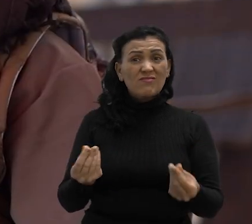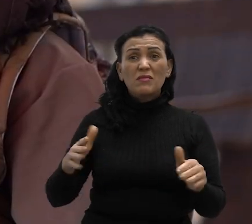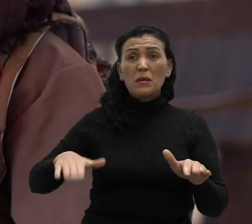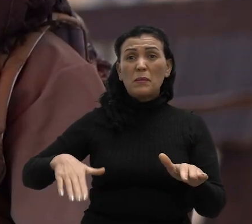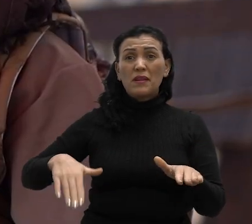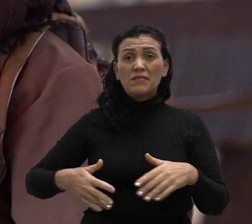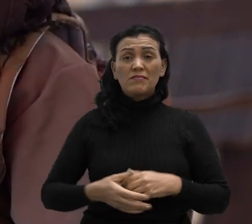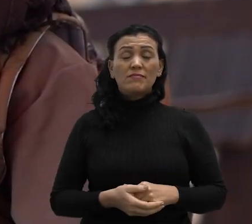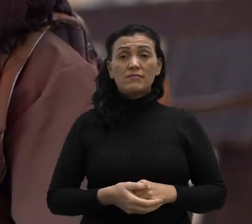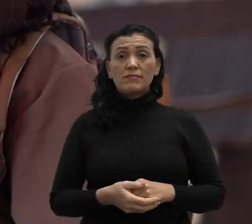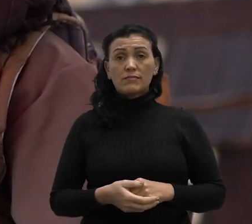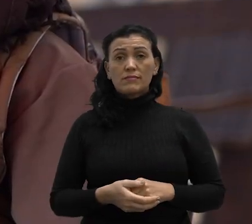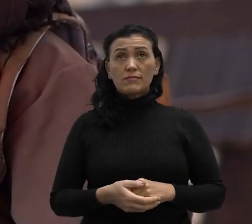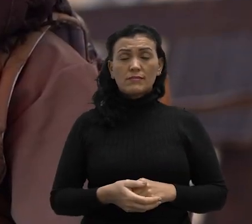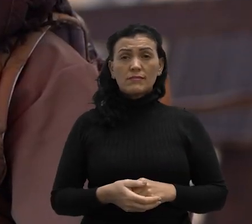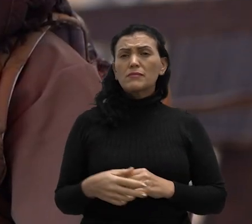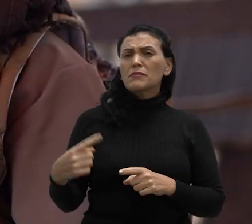اشي طبيعي صار.